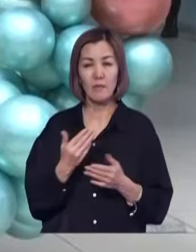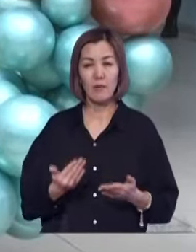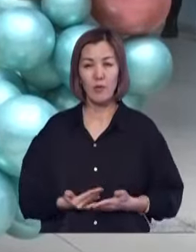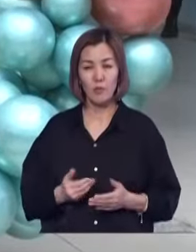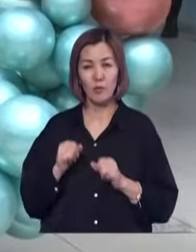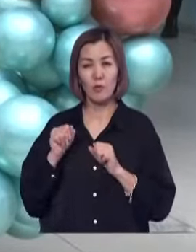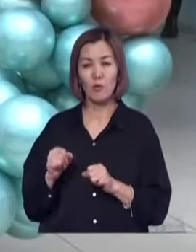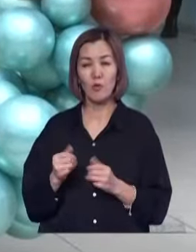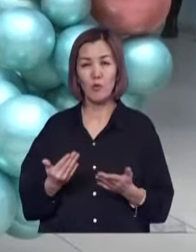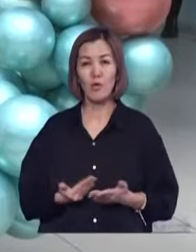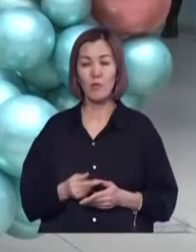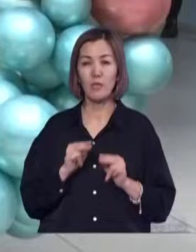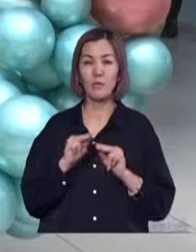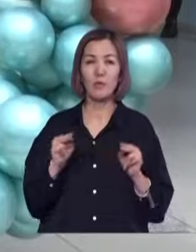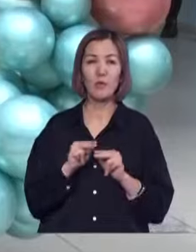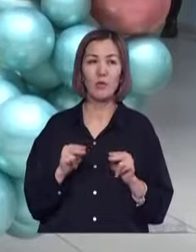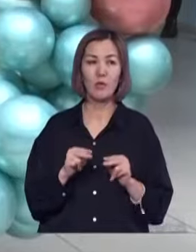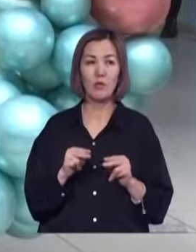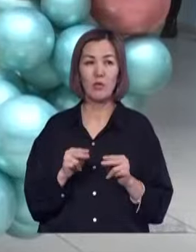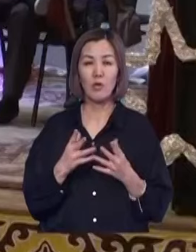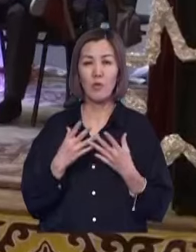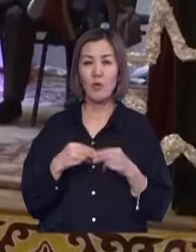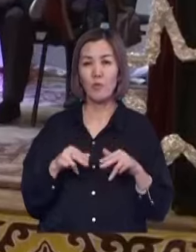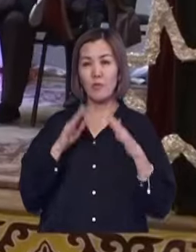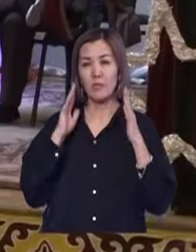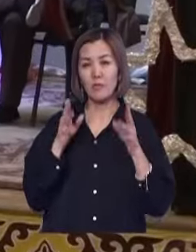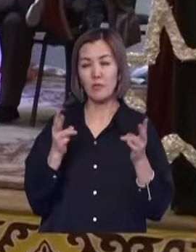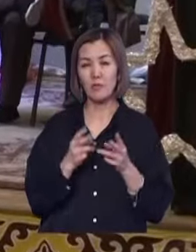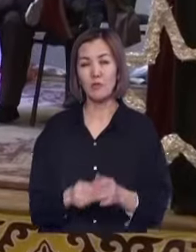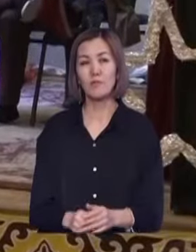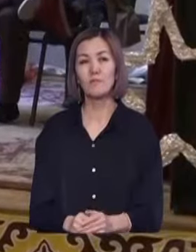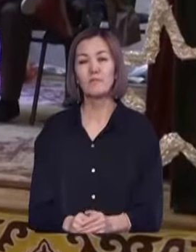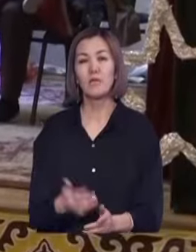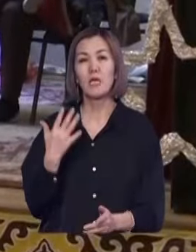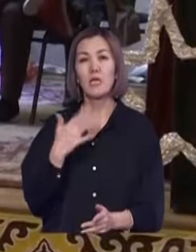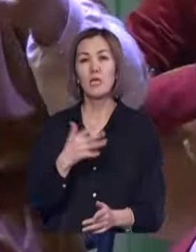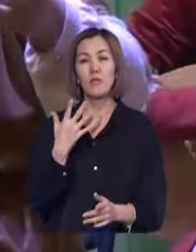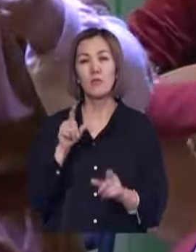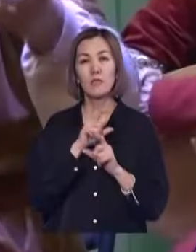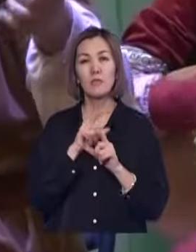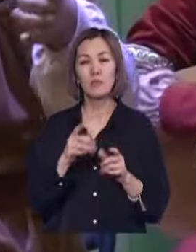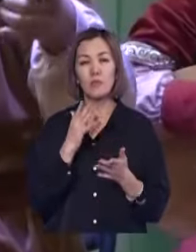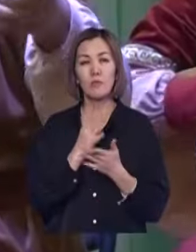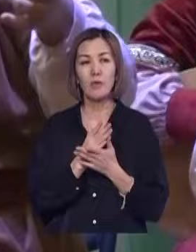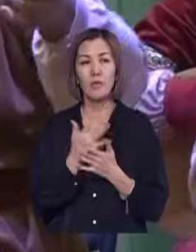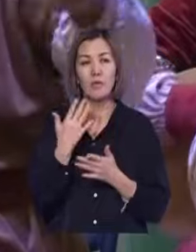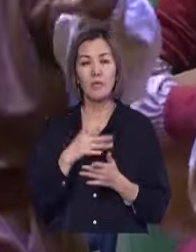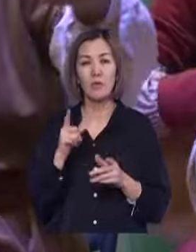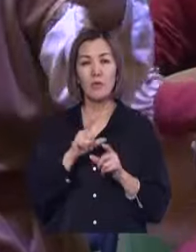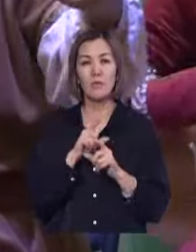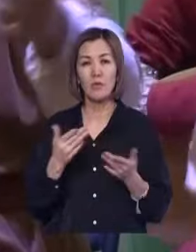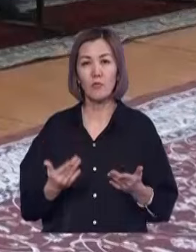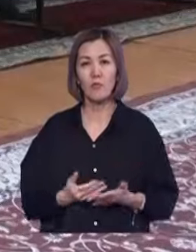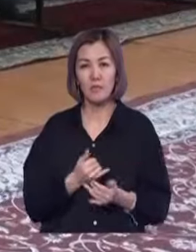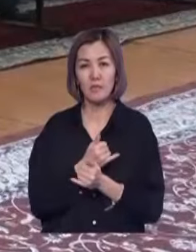қарайтын әлеуметтік педагогтарды қоғам назарына көрсету. Қарасай ауданында 55 білім ошағы бар. Тиісінше 55 әлеуметтік педагог